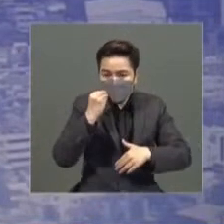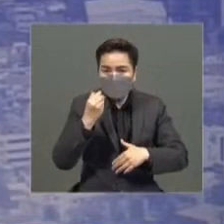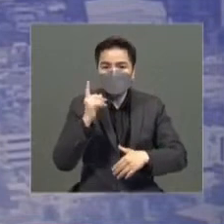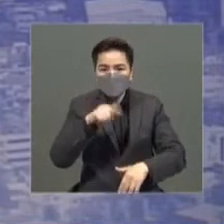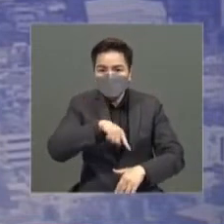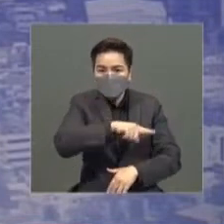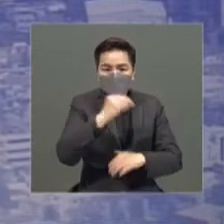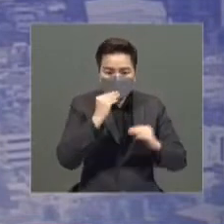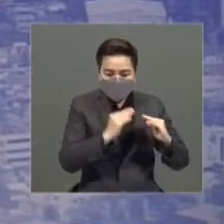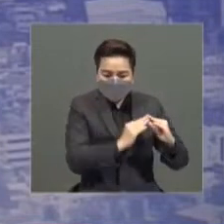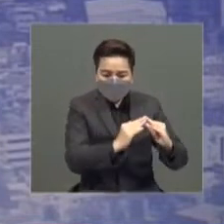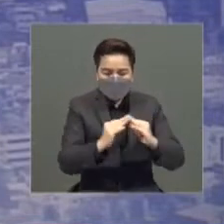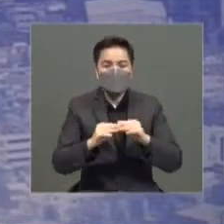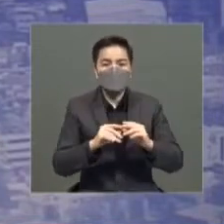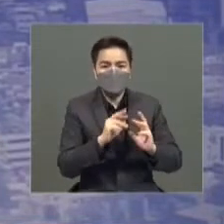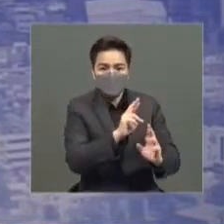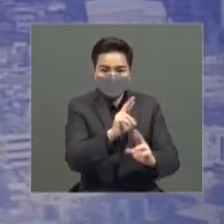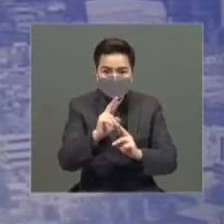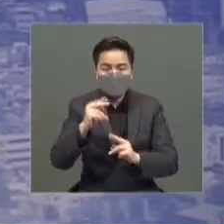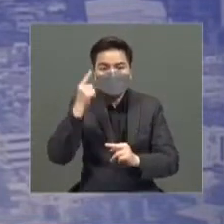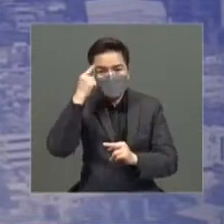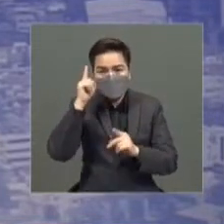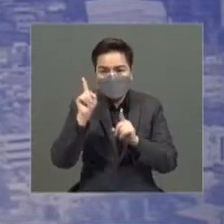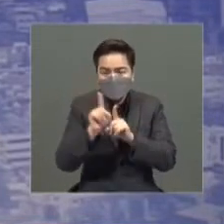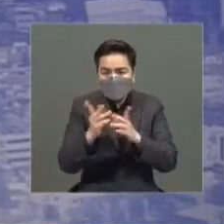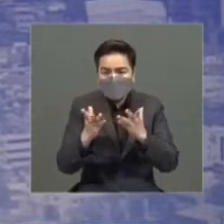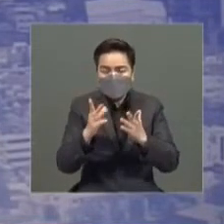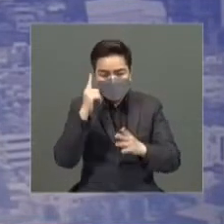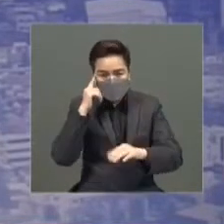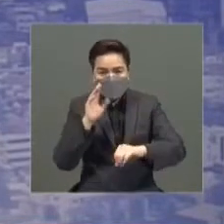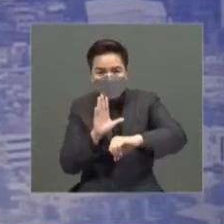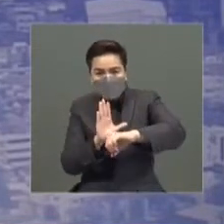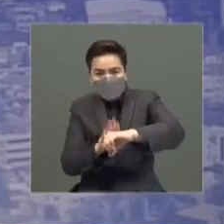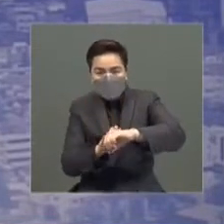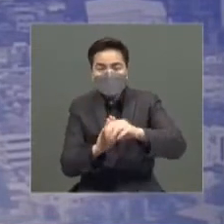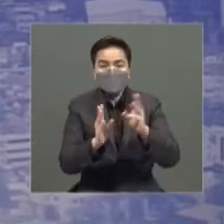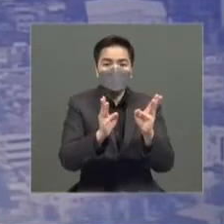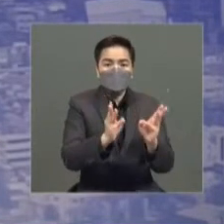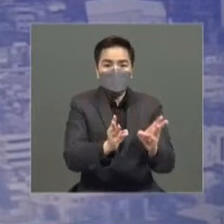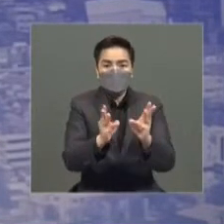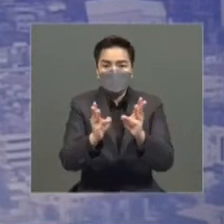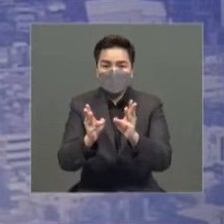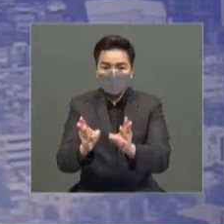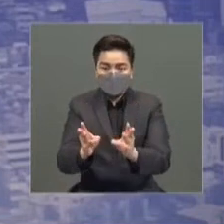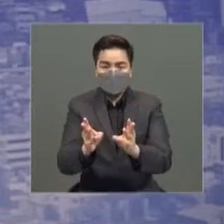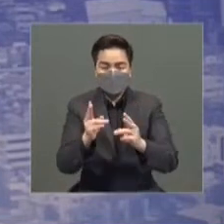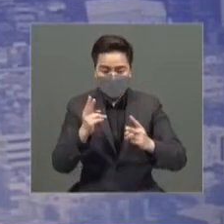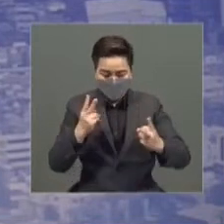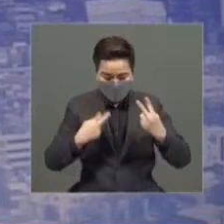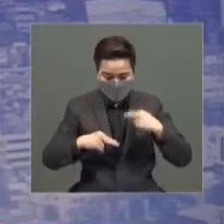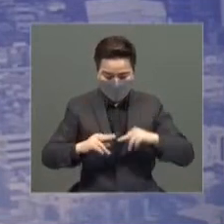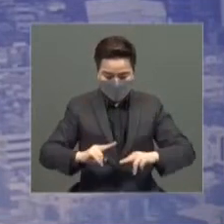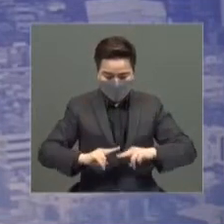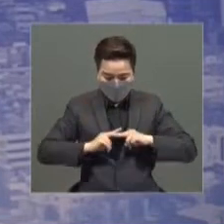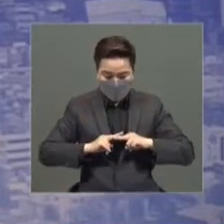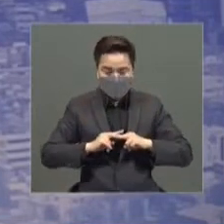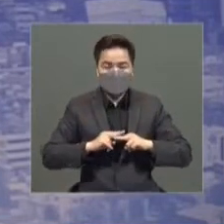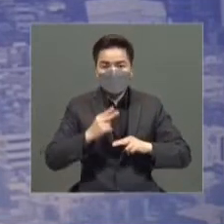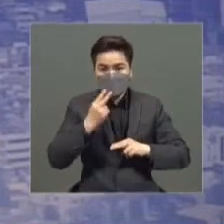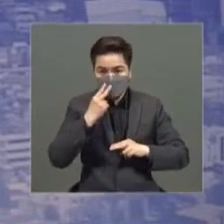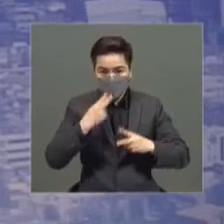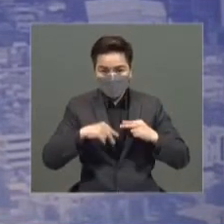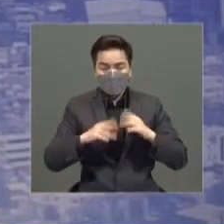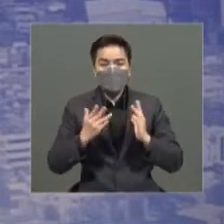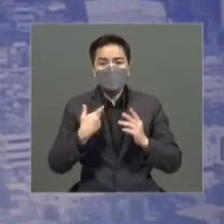กนั้นก็ต้องเฝ้าระวังแล้วก็พยายามที่จะเน้นย้ำในเรื่องของมาตรการการดูแลตนเองเน้นย้ำไ